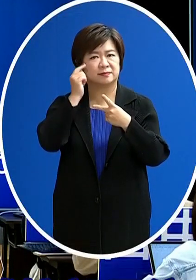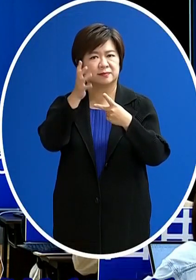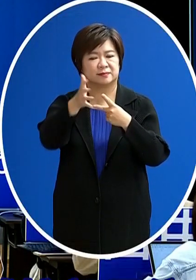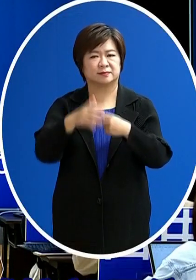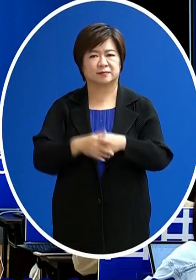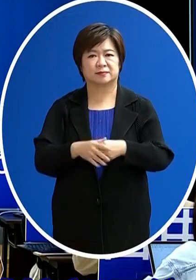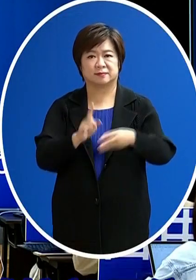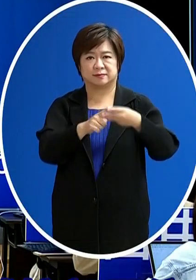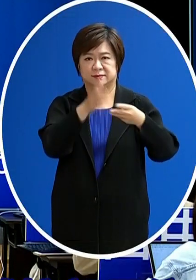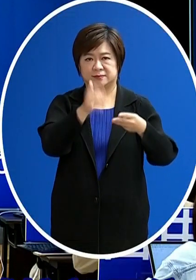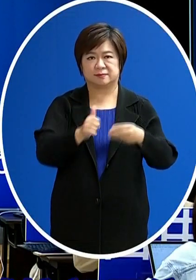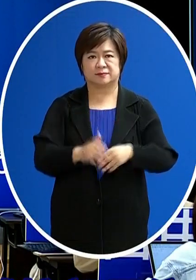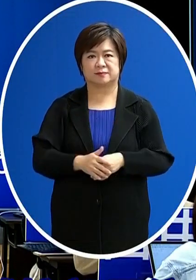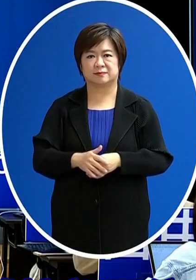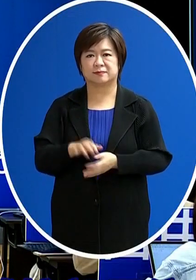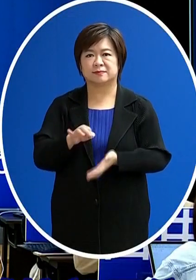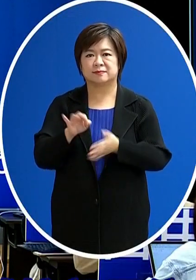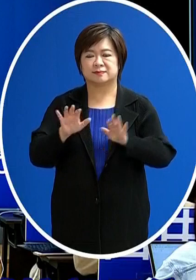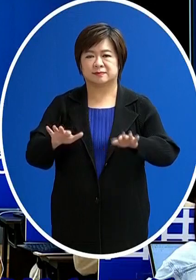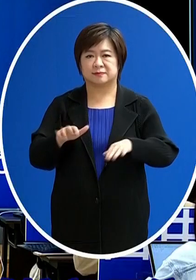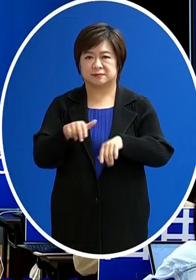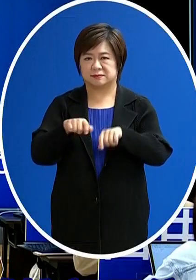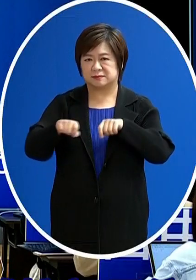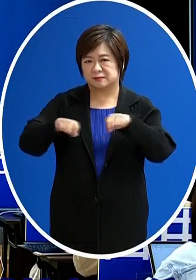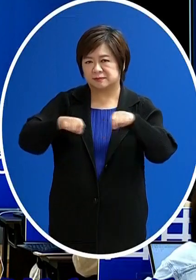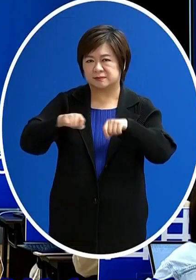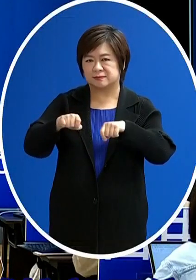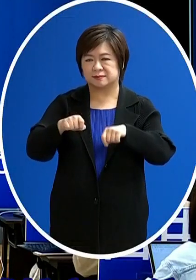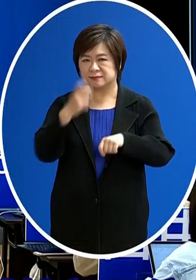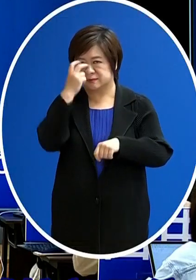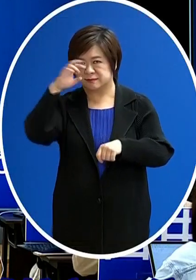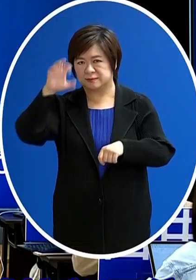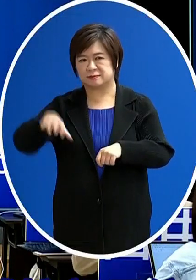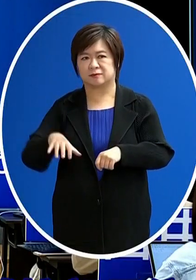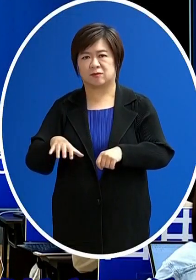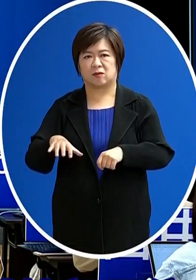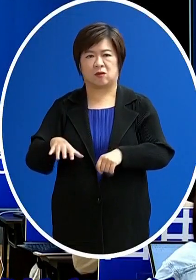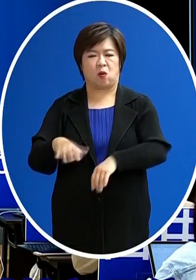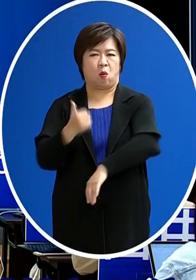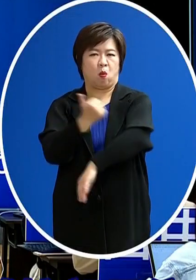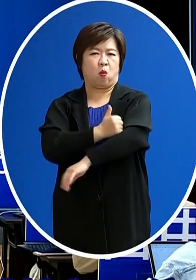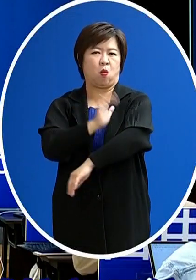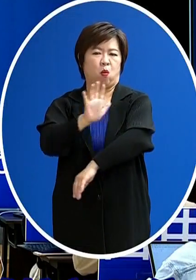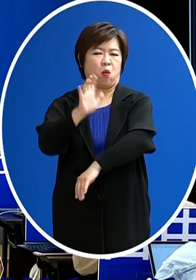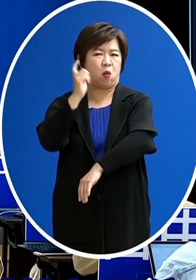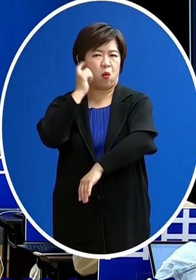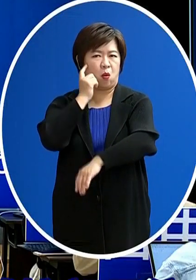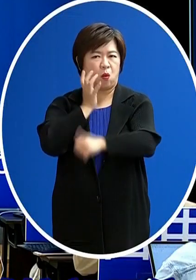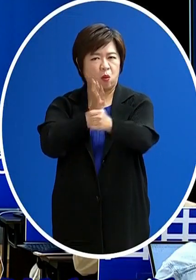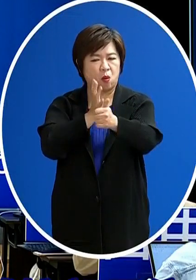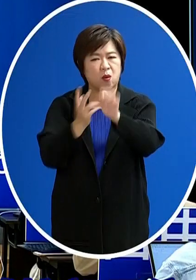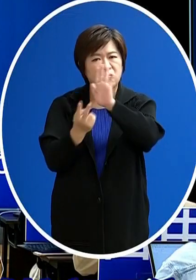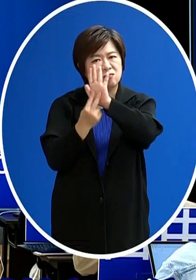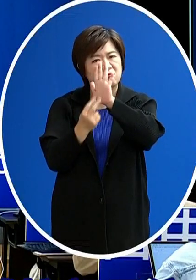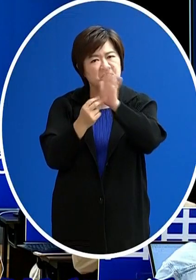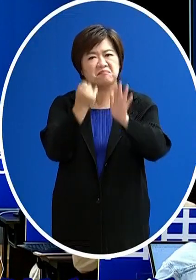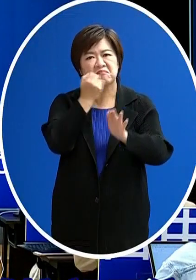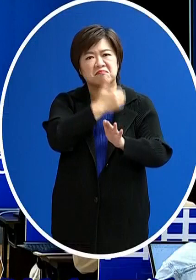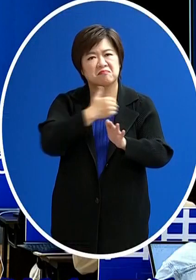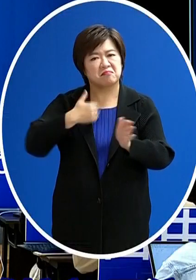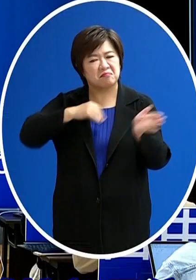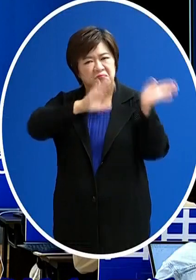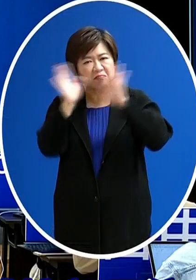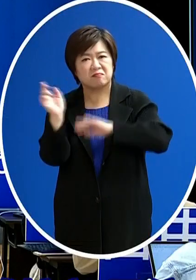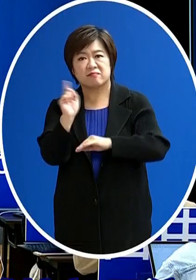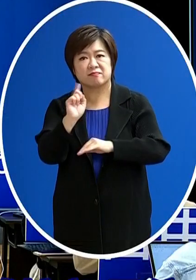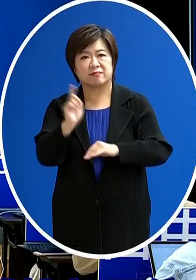教王执行长说，被说这次规划这个筛检站动线有功，那可不可以请执行长来帮我们举例说，可能是怎么样的